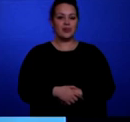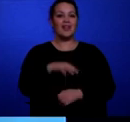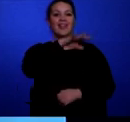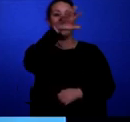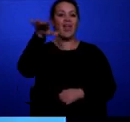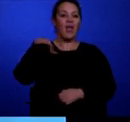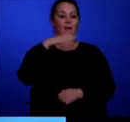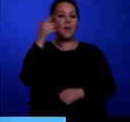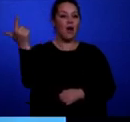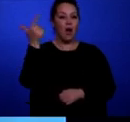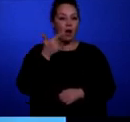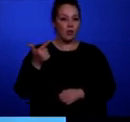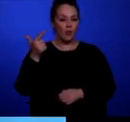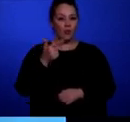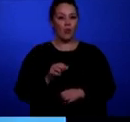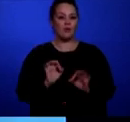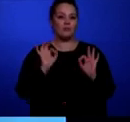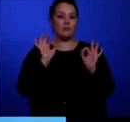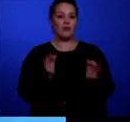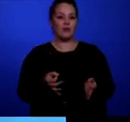Небо голубое. Вы правы.